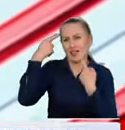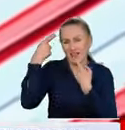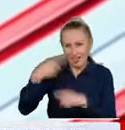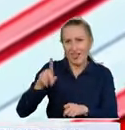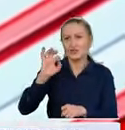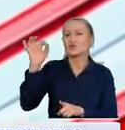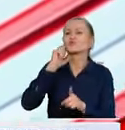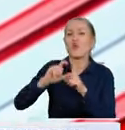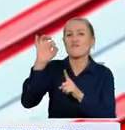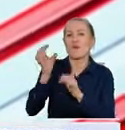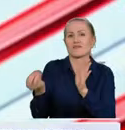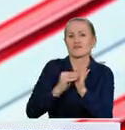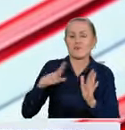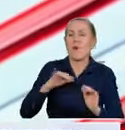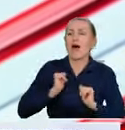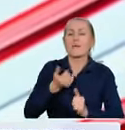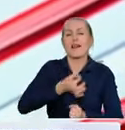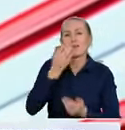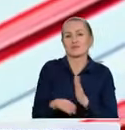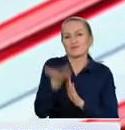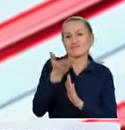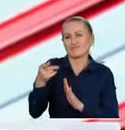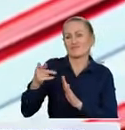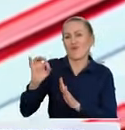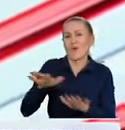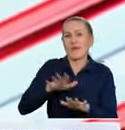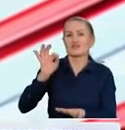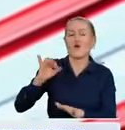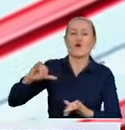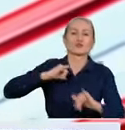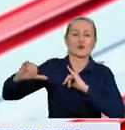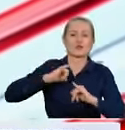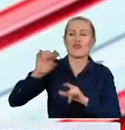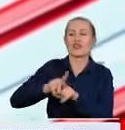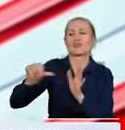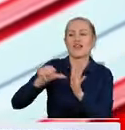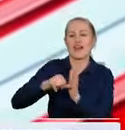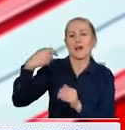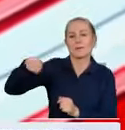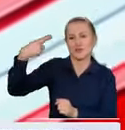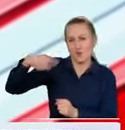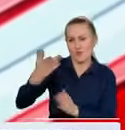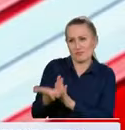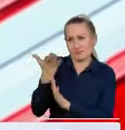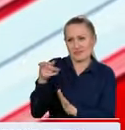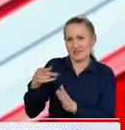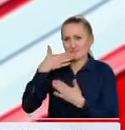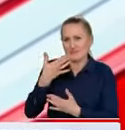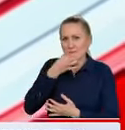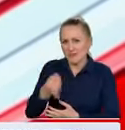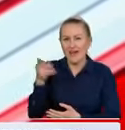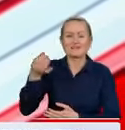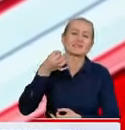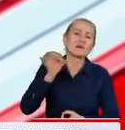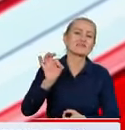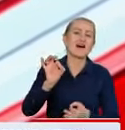zacytowane, i poprawić pozycję obozu rządzącego i jego kandydata urzędującego prezydenta Andrzeja Dudy. To zagrywka dla osób